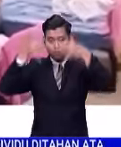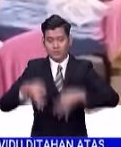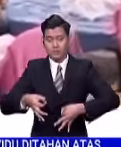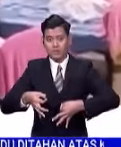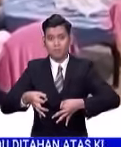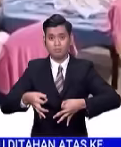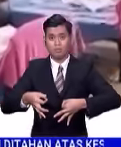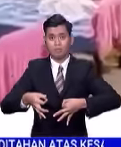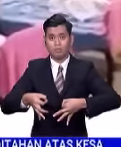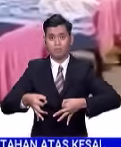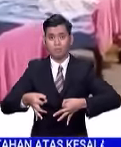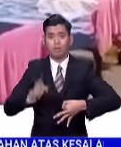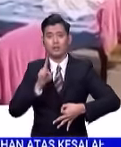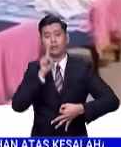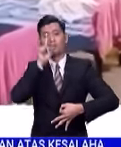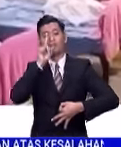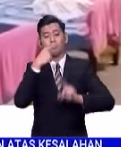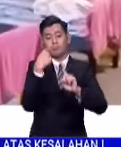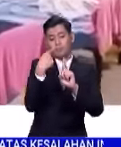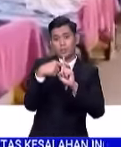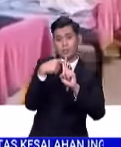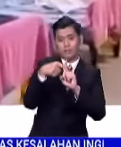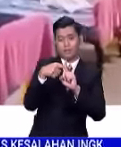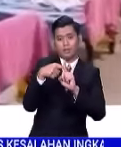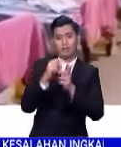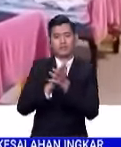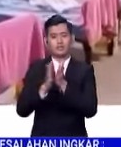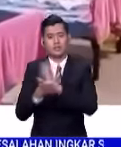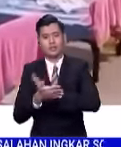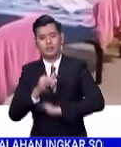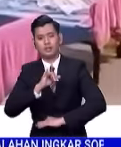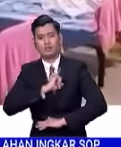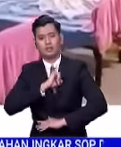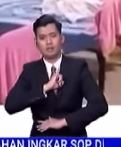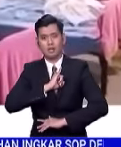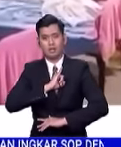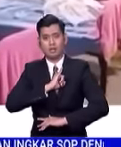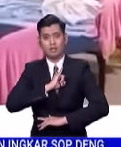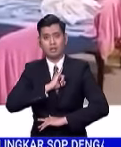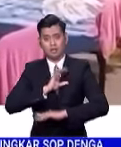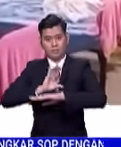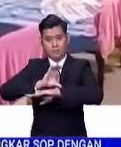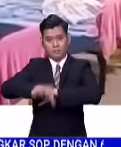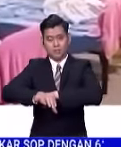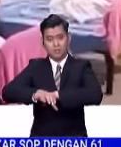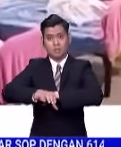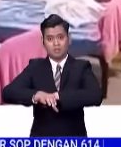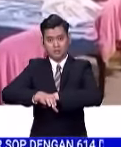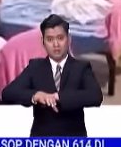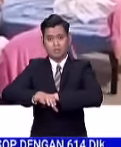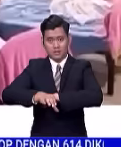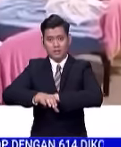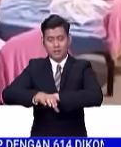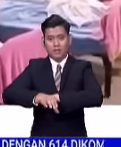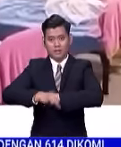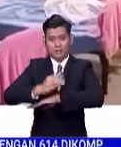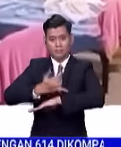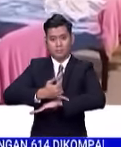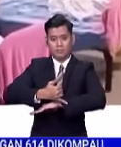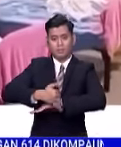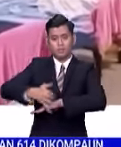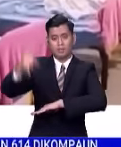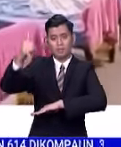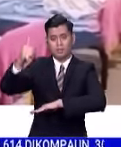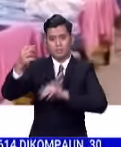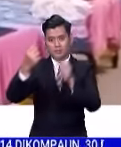IU saya positif. Jadi saya confirm kena positif COVID-19. Saya terus ke Stadium